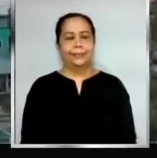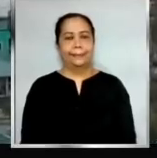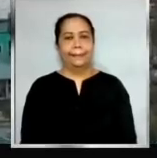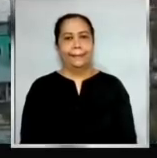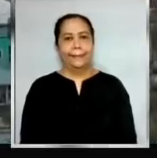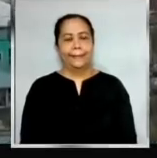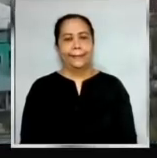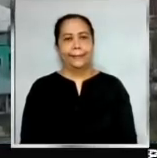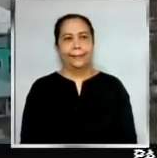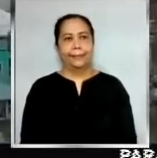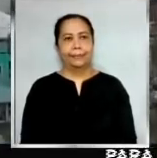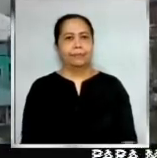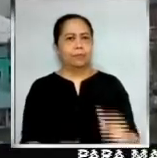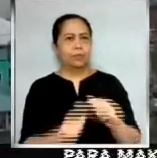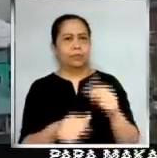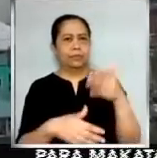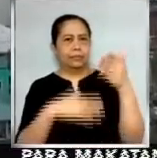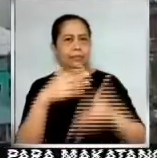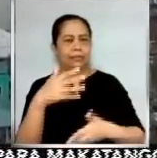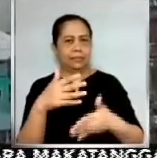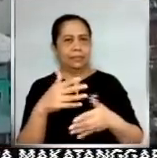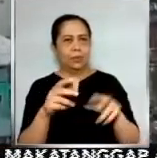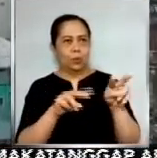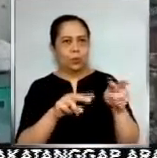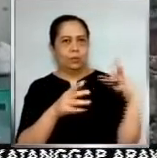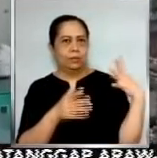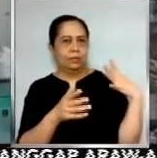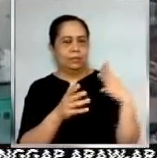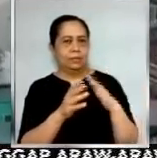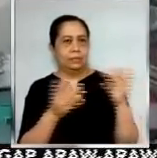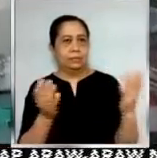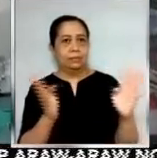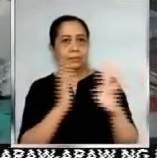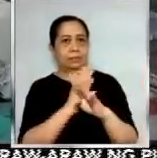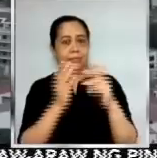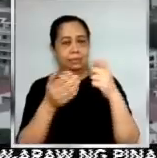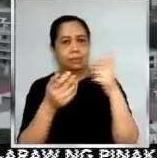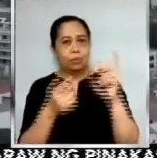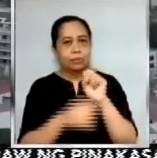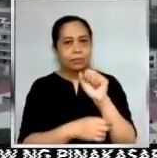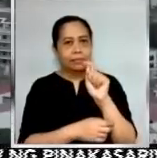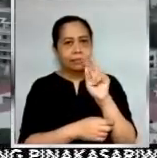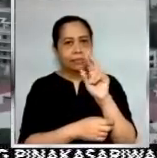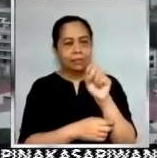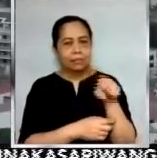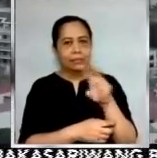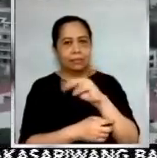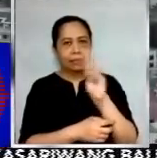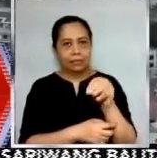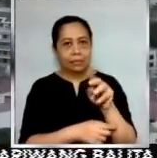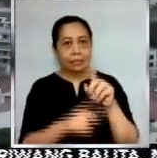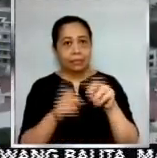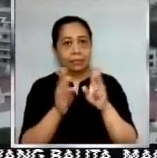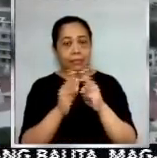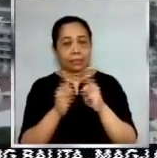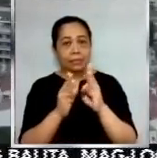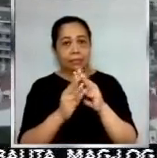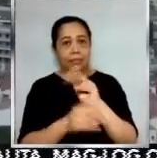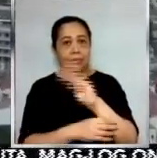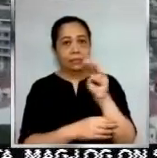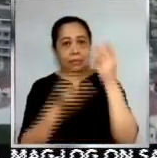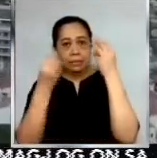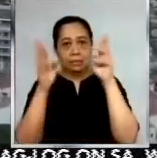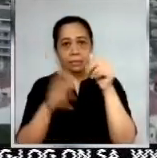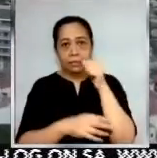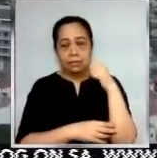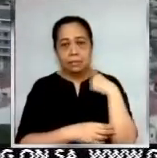Tuwing papatapos ang buwan, inaabangan ang pagpapalit ng quarantine status sa Metro Manila. Pero sa meeting ng Metro Manila Mayors kagabi, wala